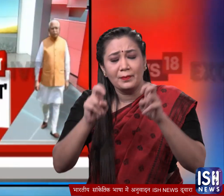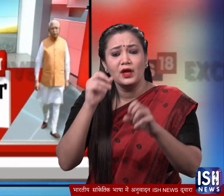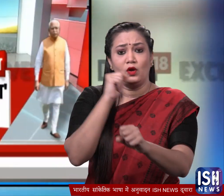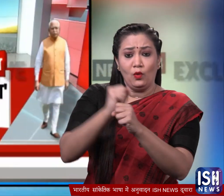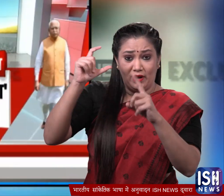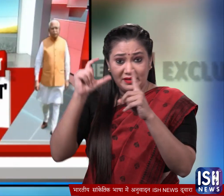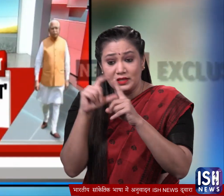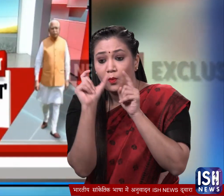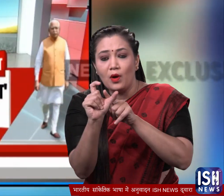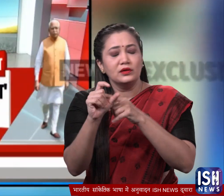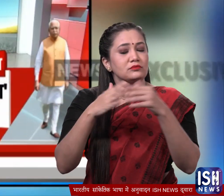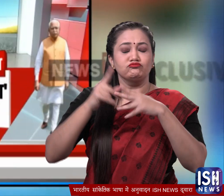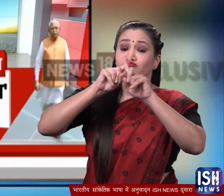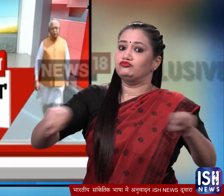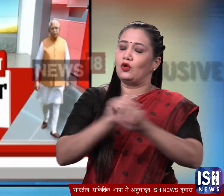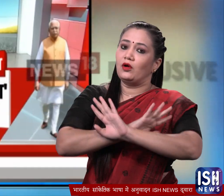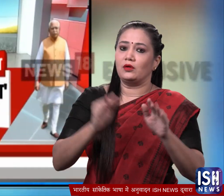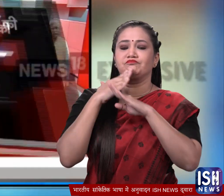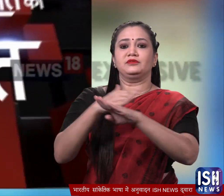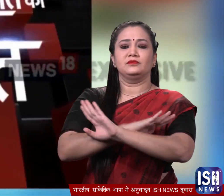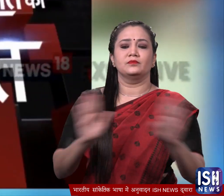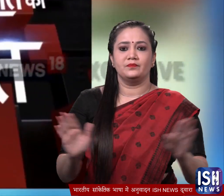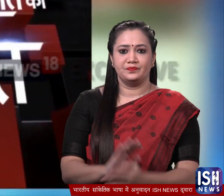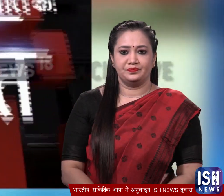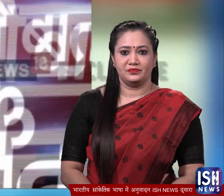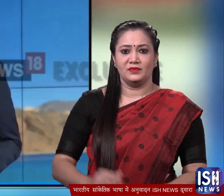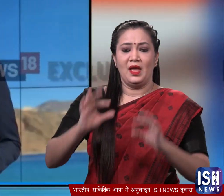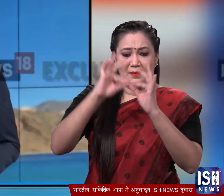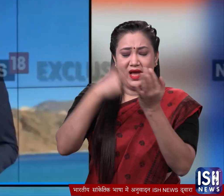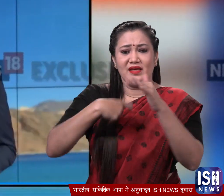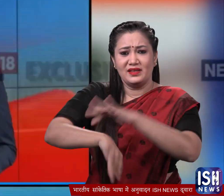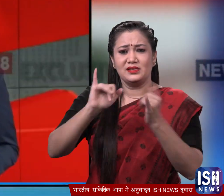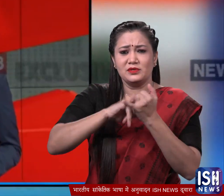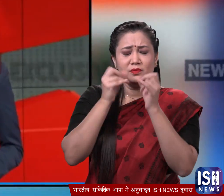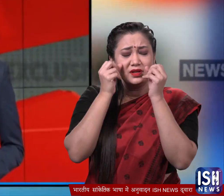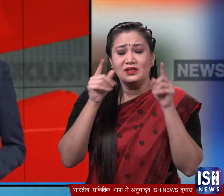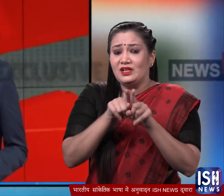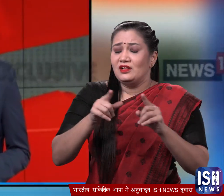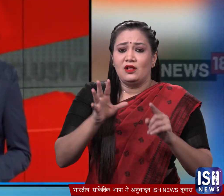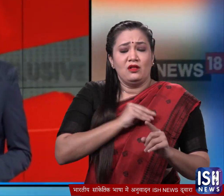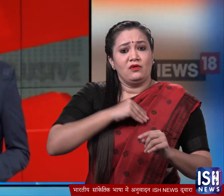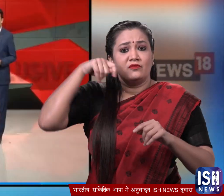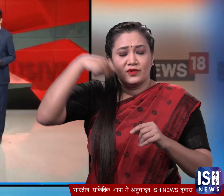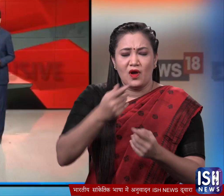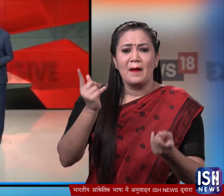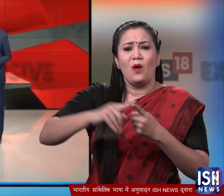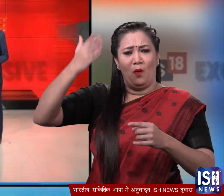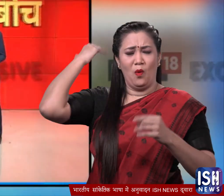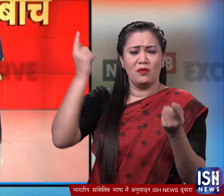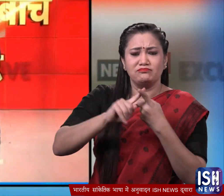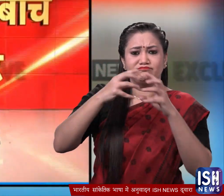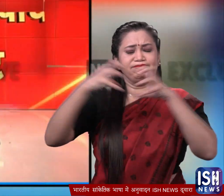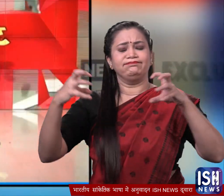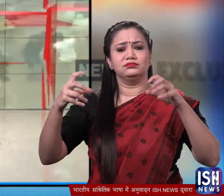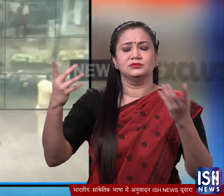में इस शब्द के इस्तेमाल पर पूरी तरह रोक लग गई। बिहार के समस्तीपुर से डरा देने वाली तस्वीरें सामने आई। वहां पुराने विवाद पर